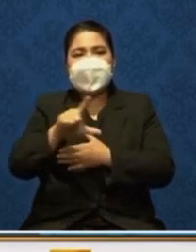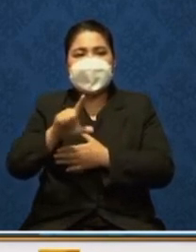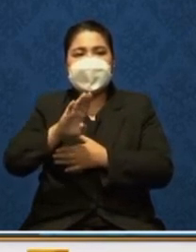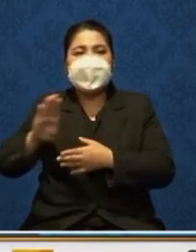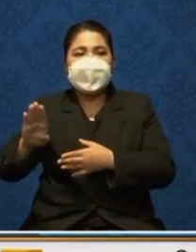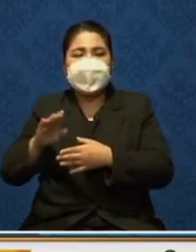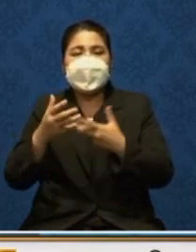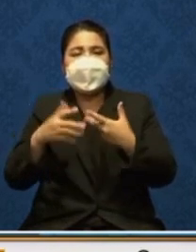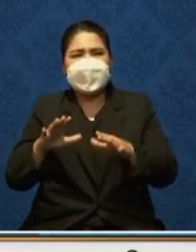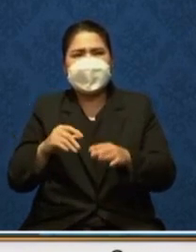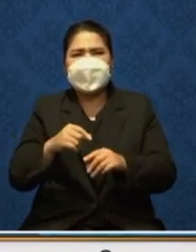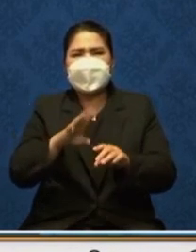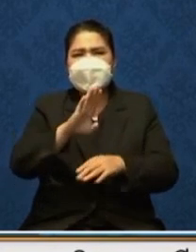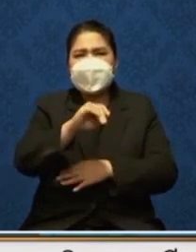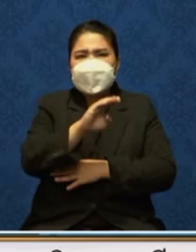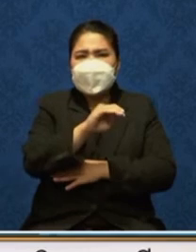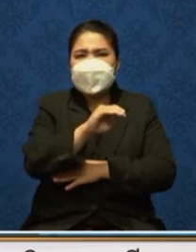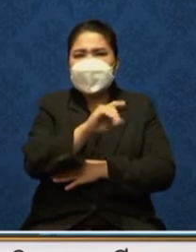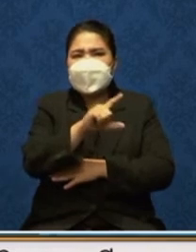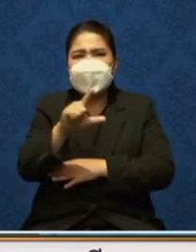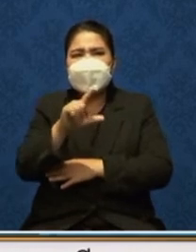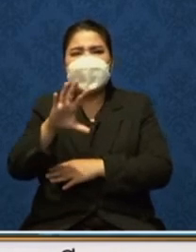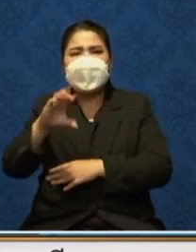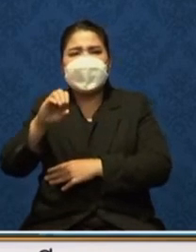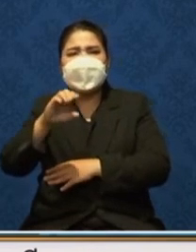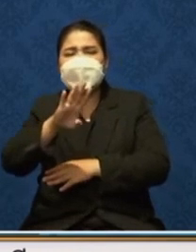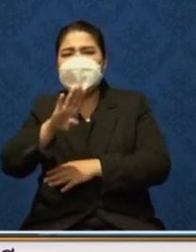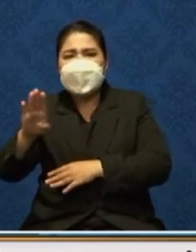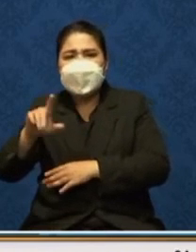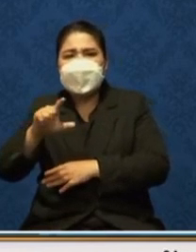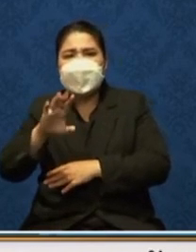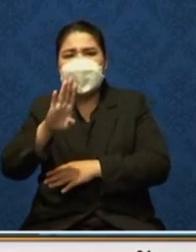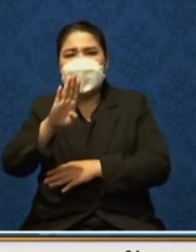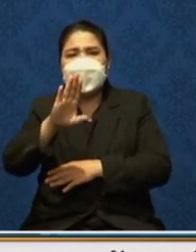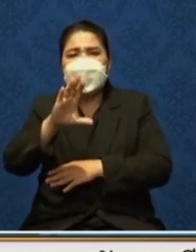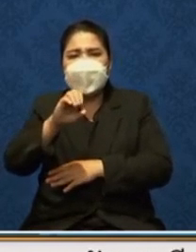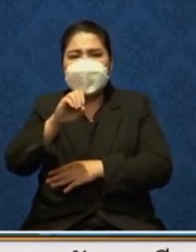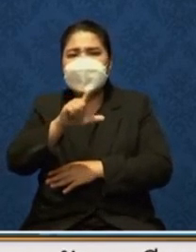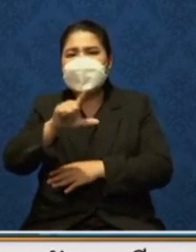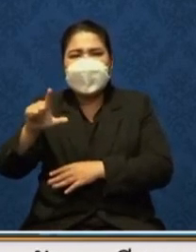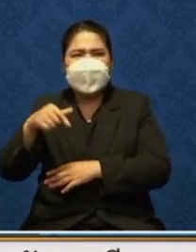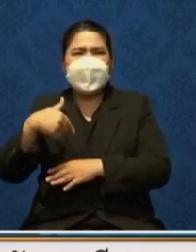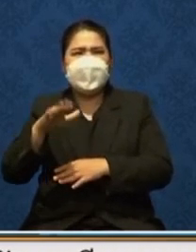ื 40 กวล้ 50 ล้านก็ระบุวได้มาก่อนปี 61 เกือบคimdi